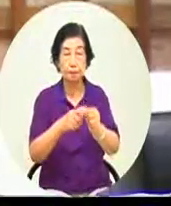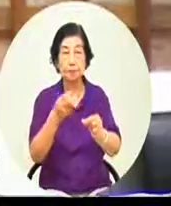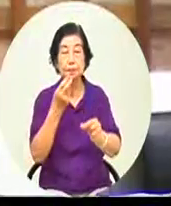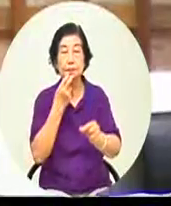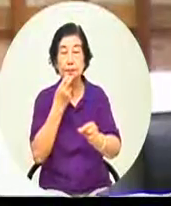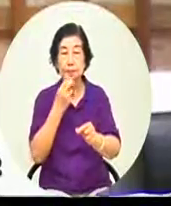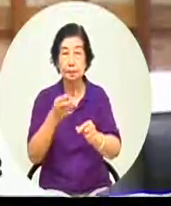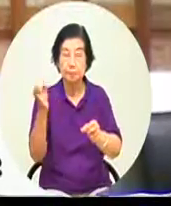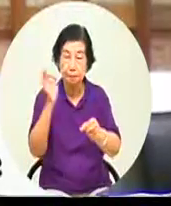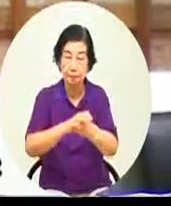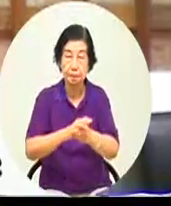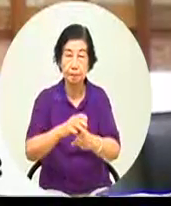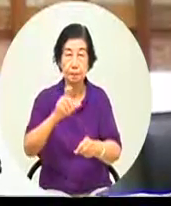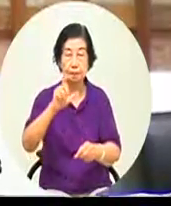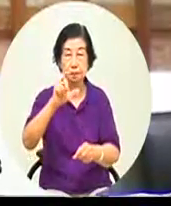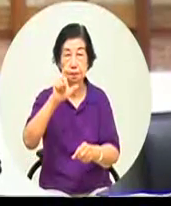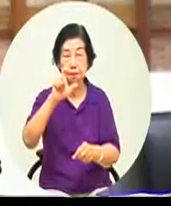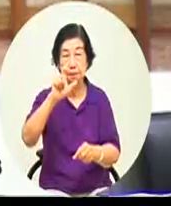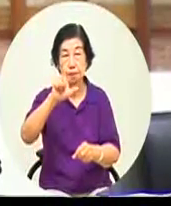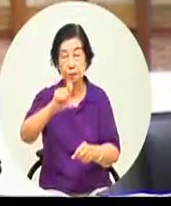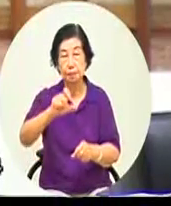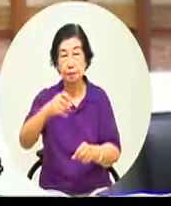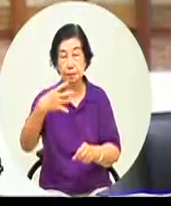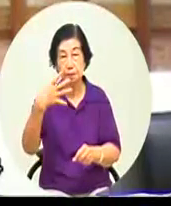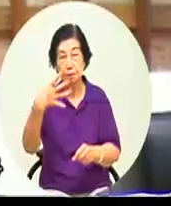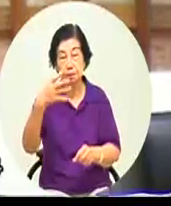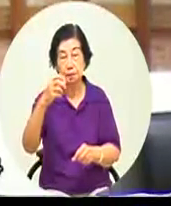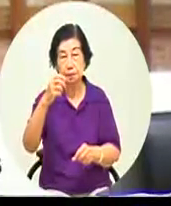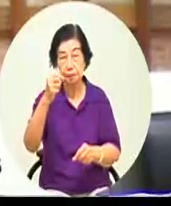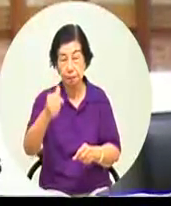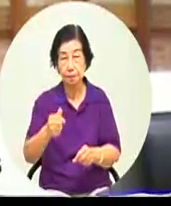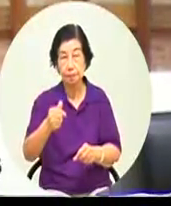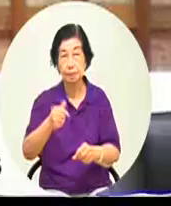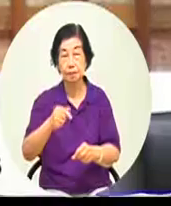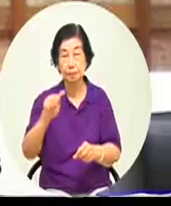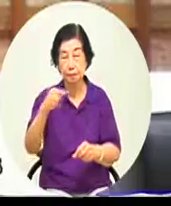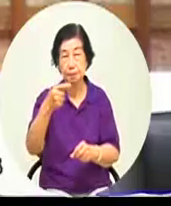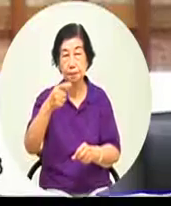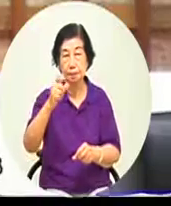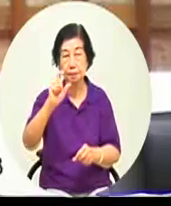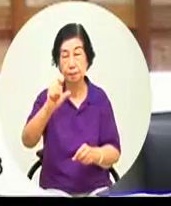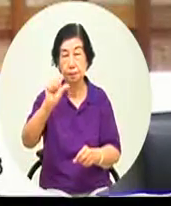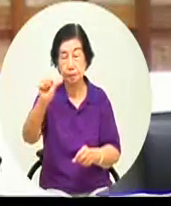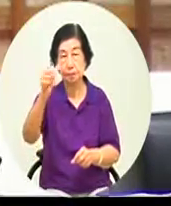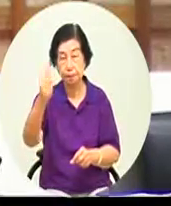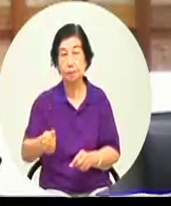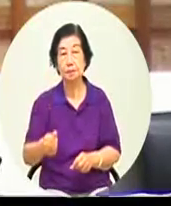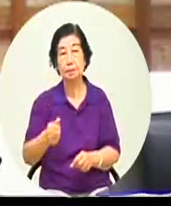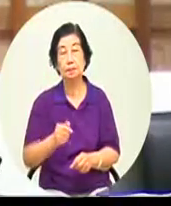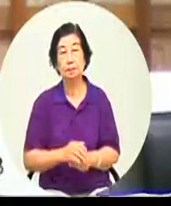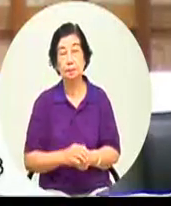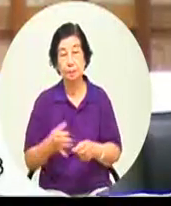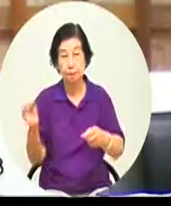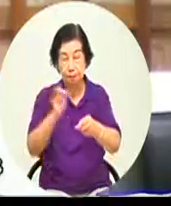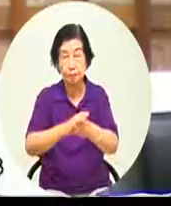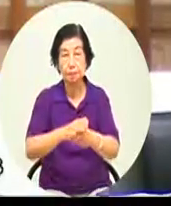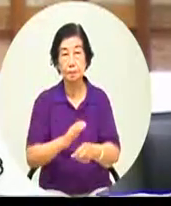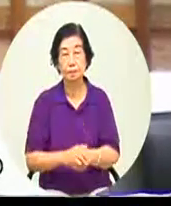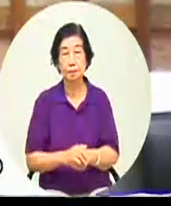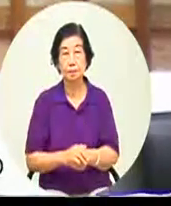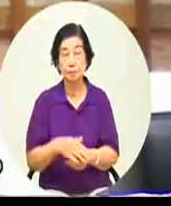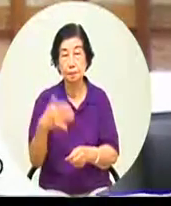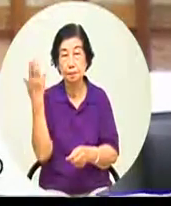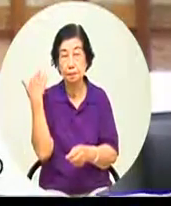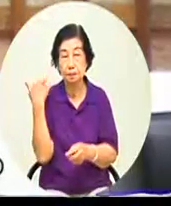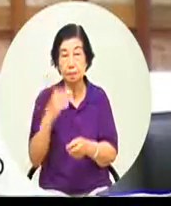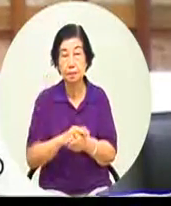不多101亿左右，101亿左右，165亿嘛。 对， 那我们现在来讲的话，我们当时说服高